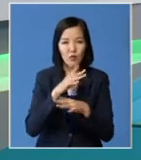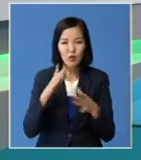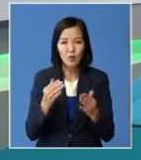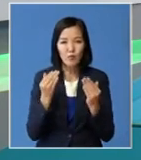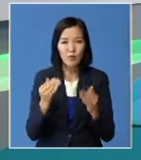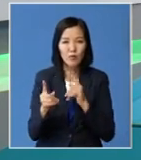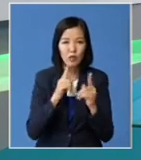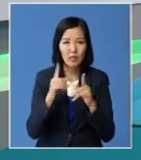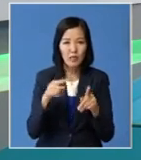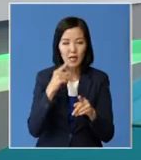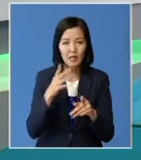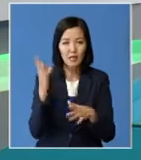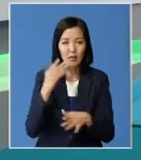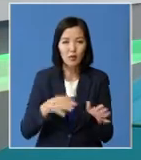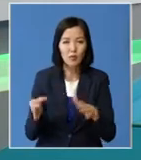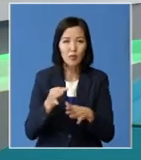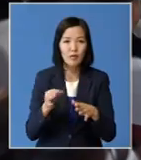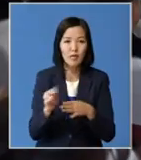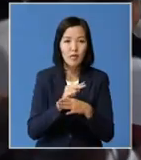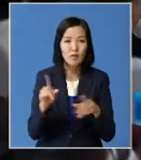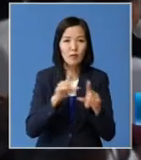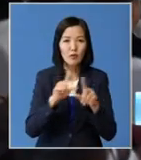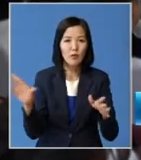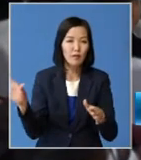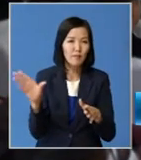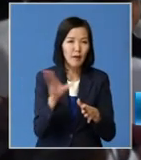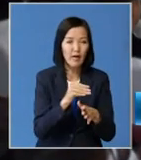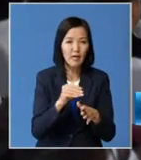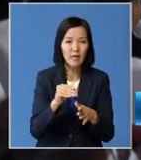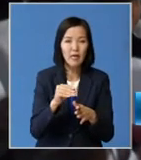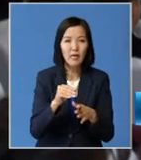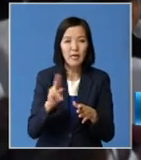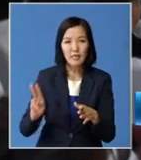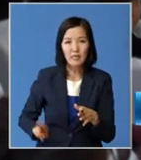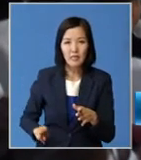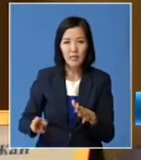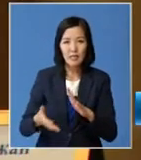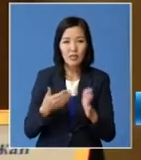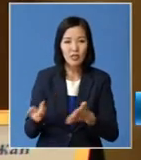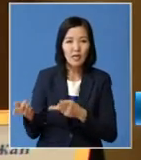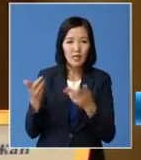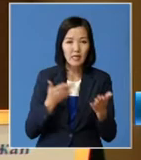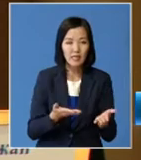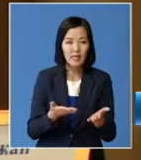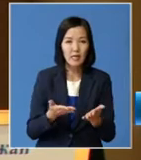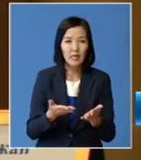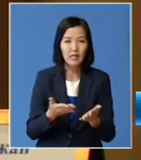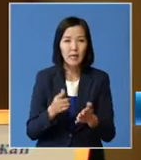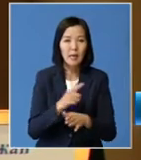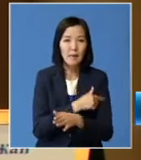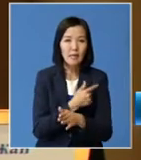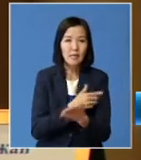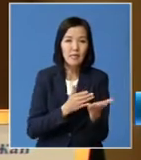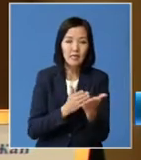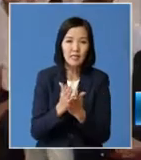Бұл басқосуға Алматы облысындағы емдеу мекемелерінің басшылары түгел шақыртылған. Жемқорлыққа қарсы ұлттық бюроның өкілдері оларға медицина саласы